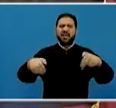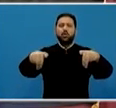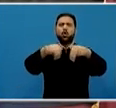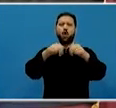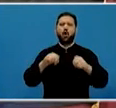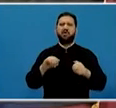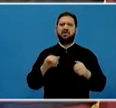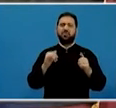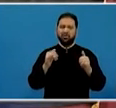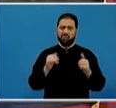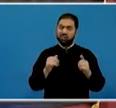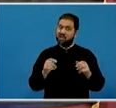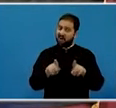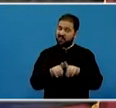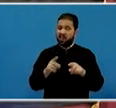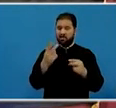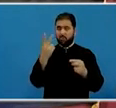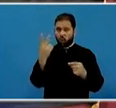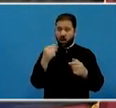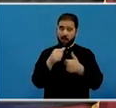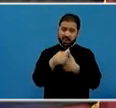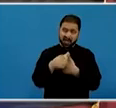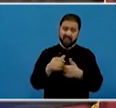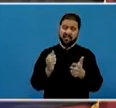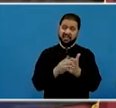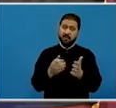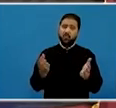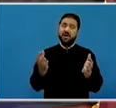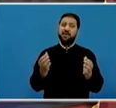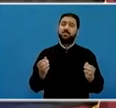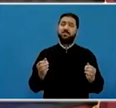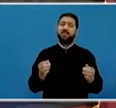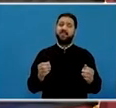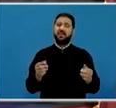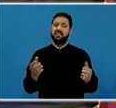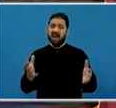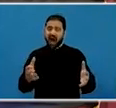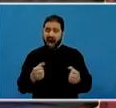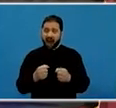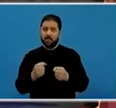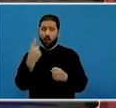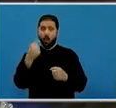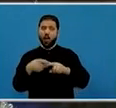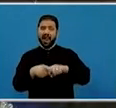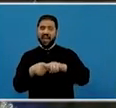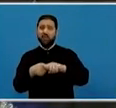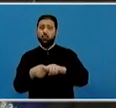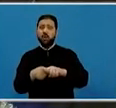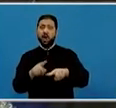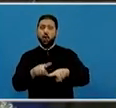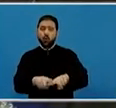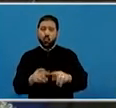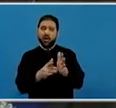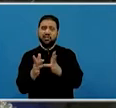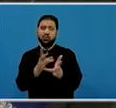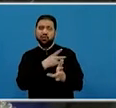și credință în sufletul lor, au și această legătură personală cu Mântuitorul Iisus Hristos și această raportare, unirea prin